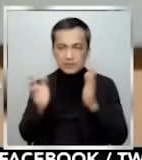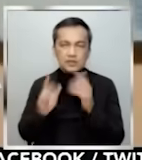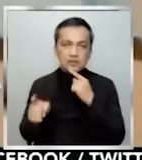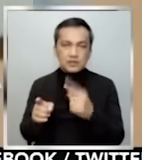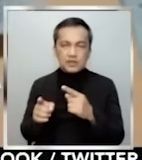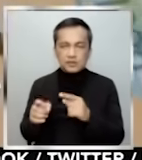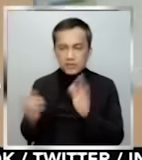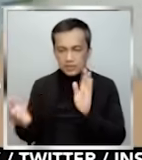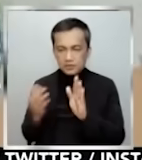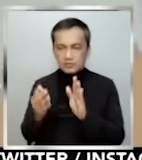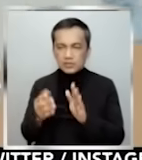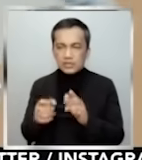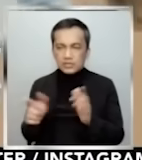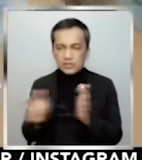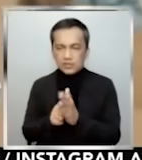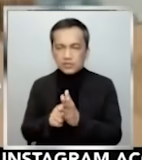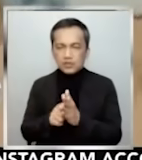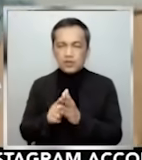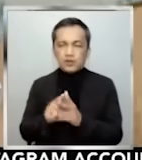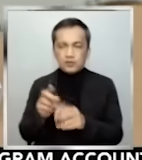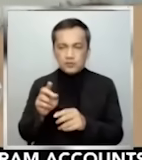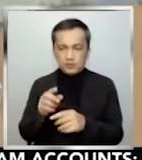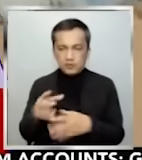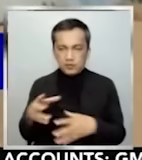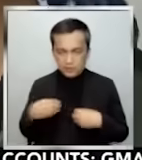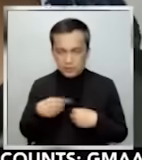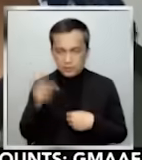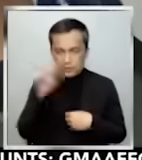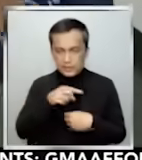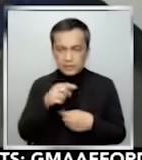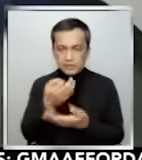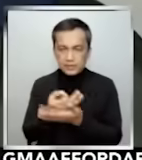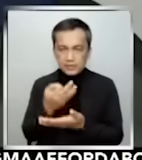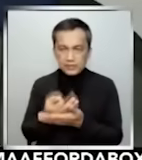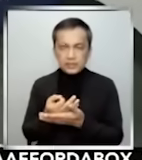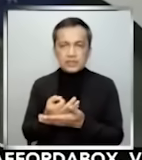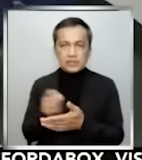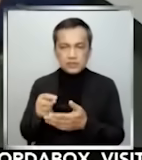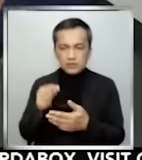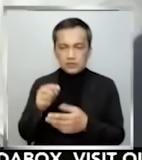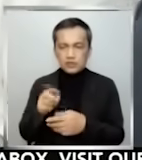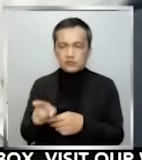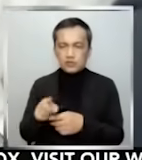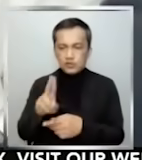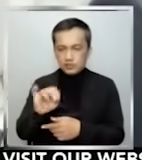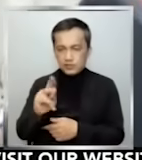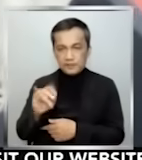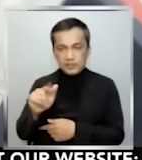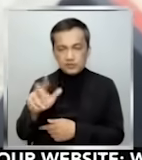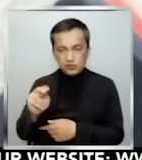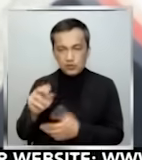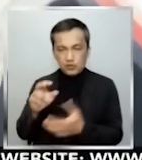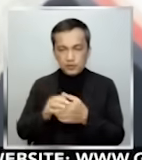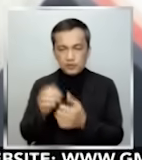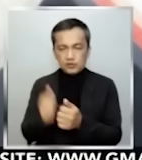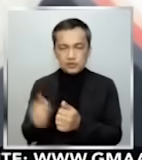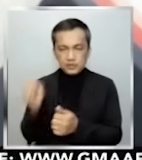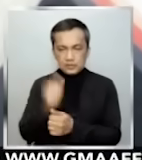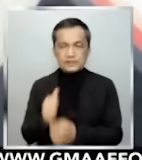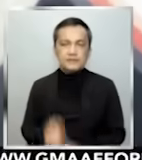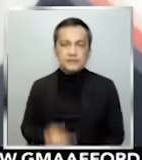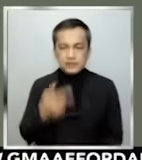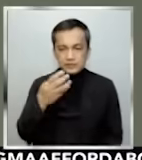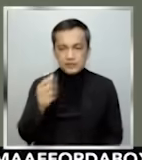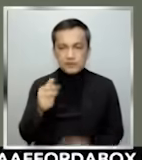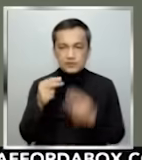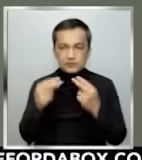use of false treasury or bank notes and other instruments of credit at usurpation of authority para sa gim integrated news